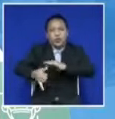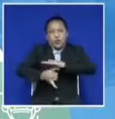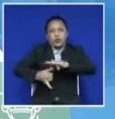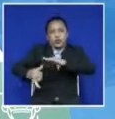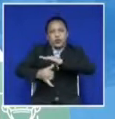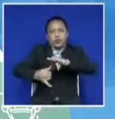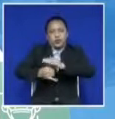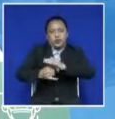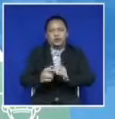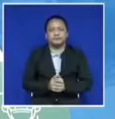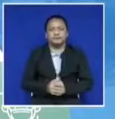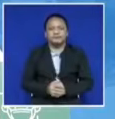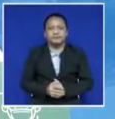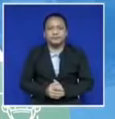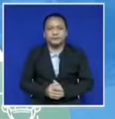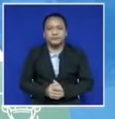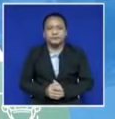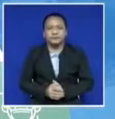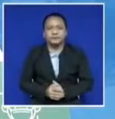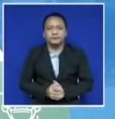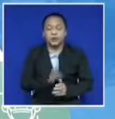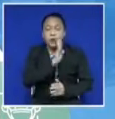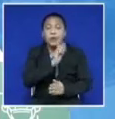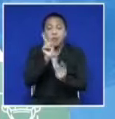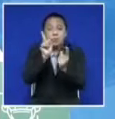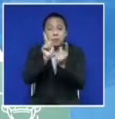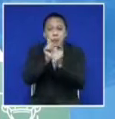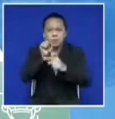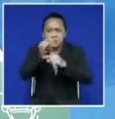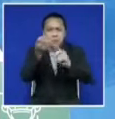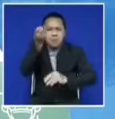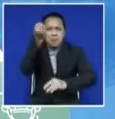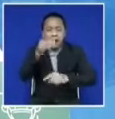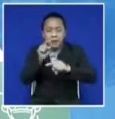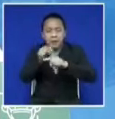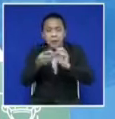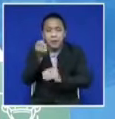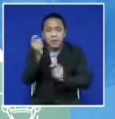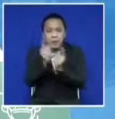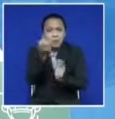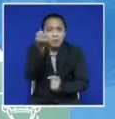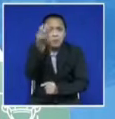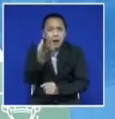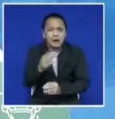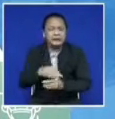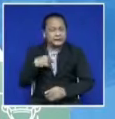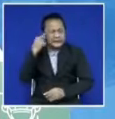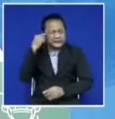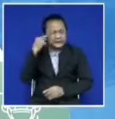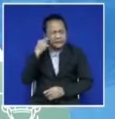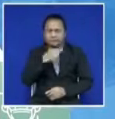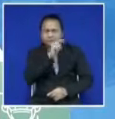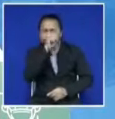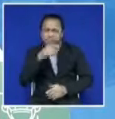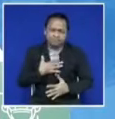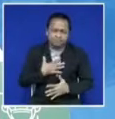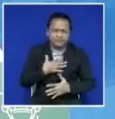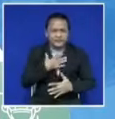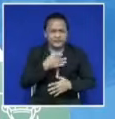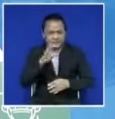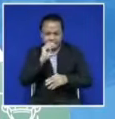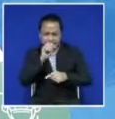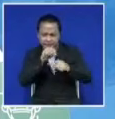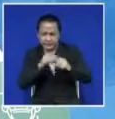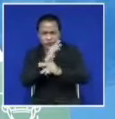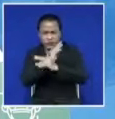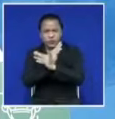จเชื้อโรคอะไรต่างๆนะกรณีที่ว่าเราพบเปอร์เซ็นต์สูงเนี่ยท่านก็ไม่อยากให้เราคิดไปว่าเอา40%